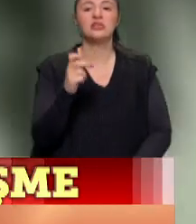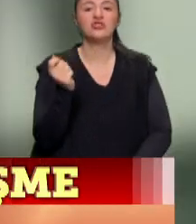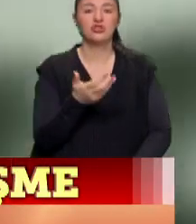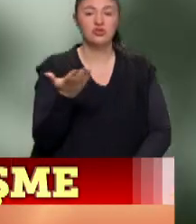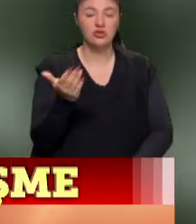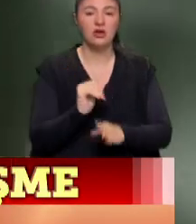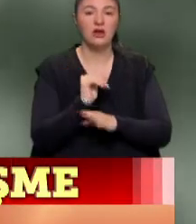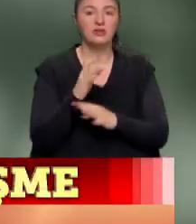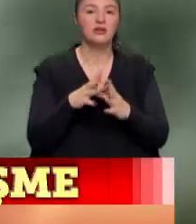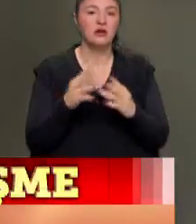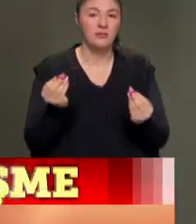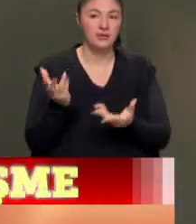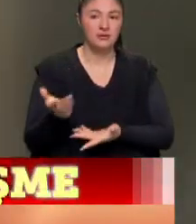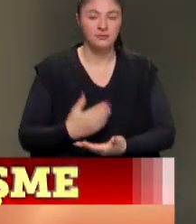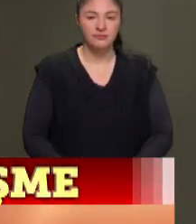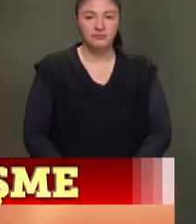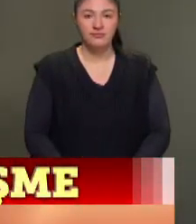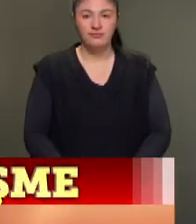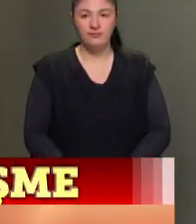16.248 kişi hayatını kaybetti.